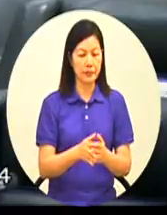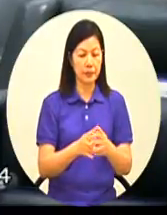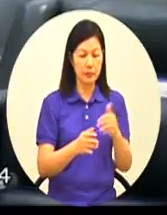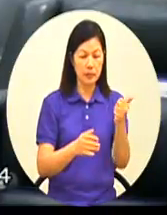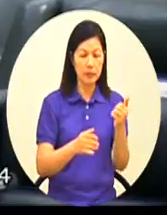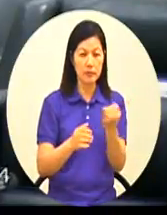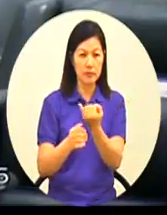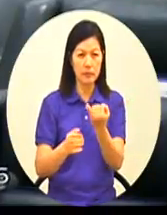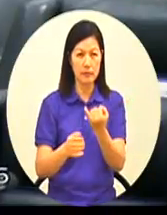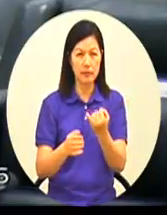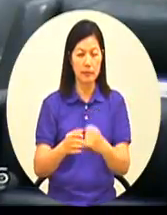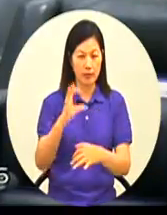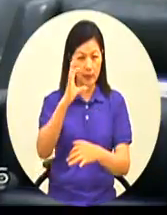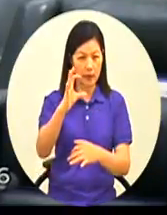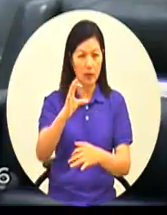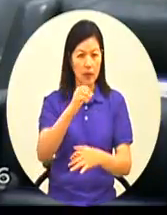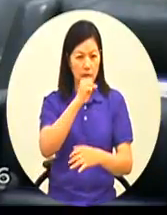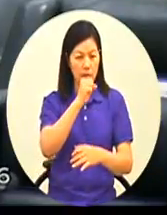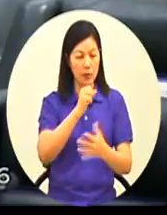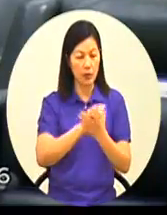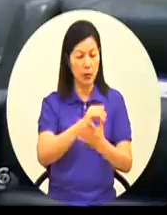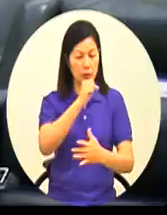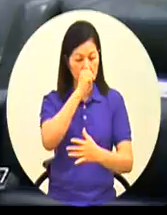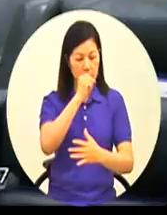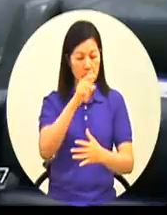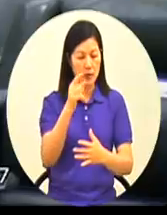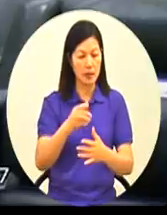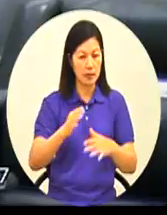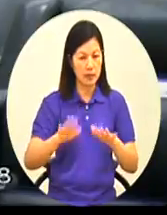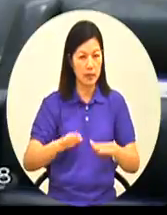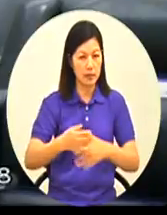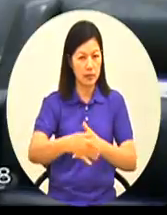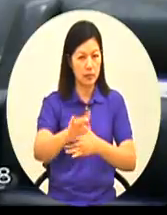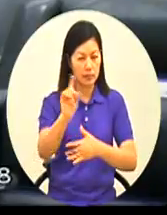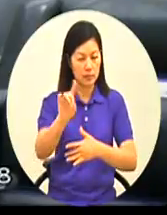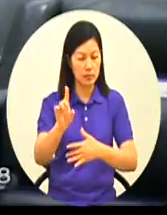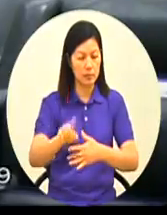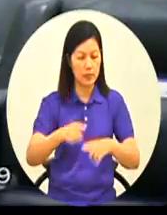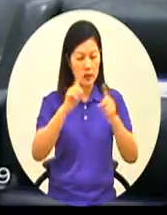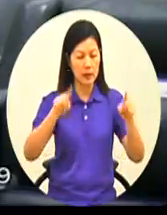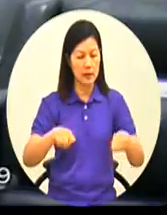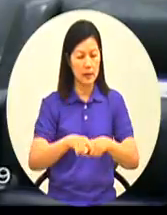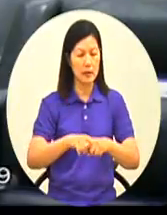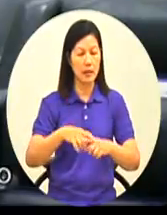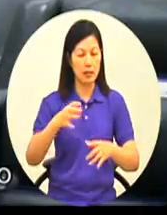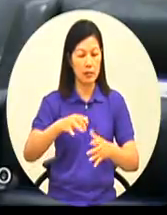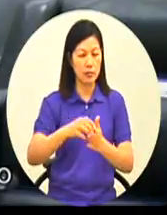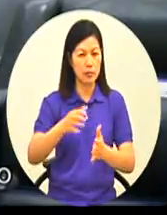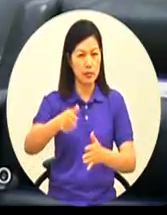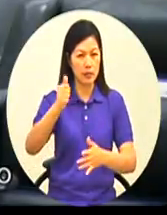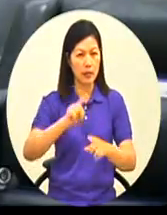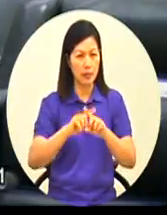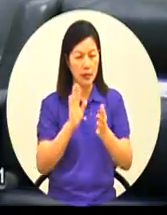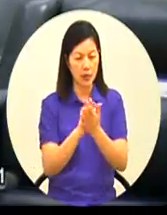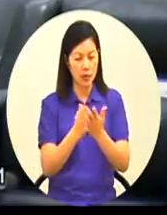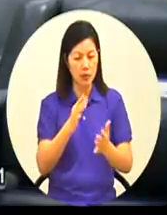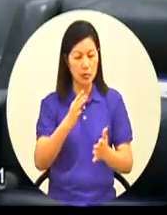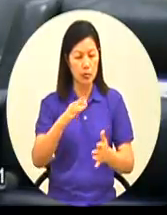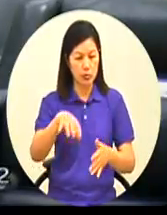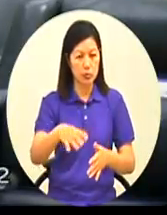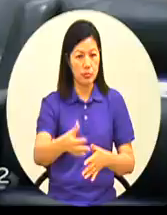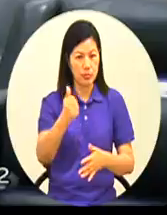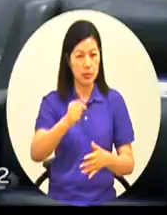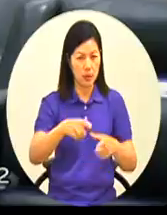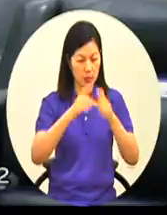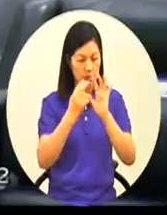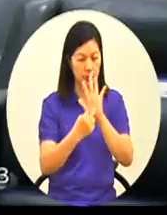动进度为何？那我稍待会请我们的张局长以及我们的秘书处长来回答。那第二个部分呢，其实在前几